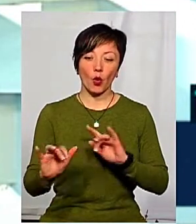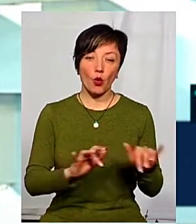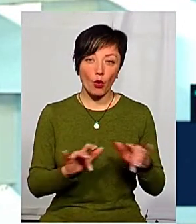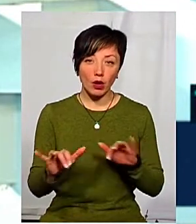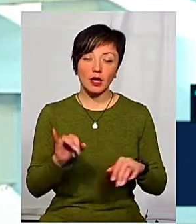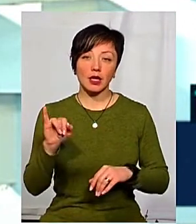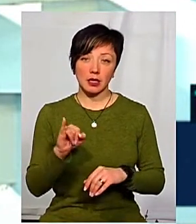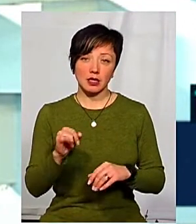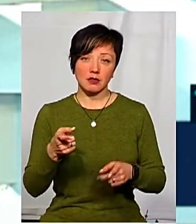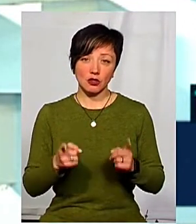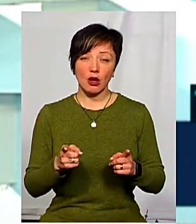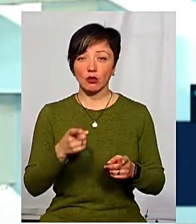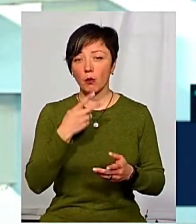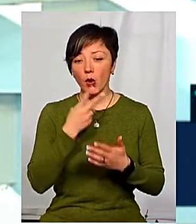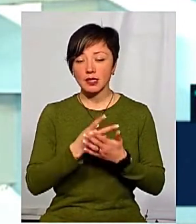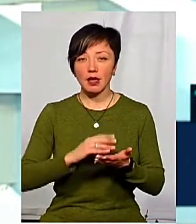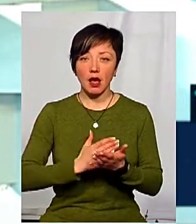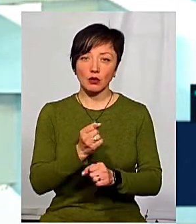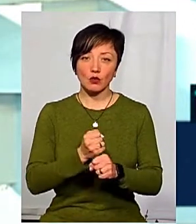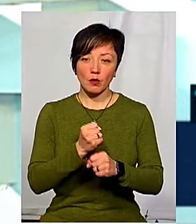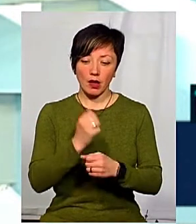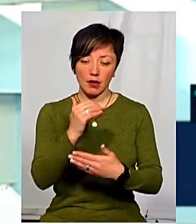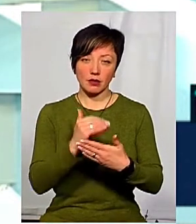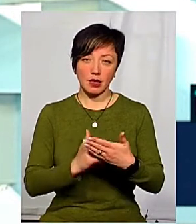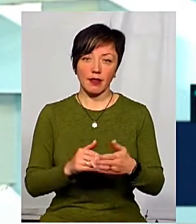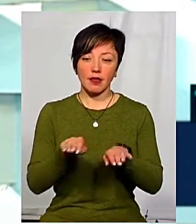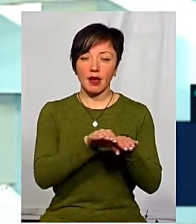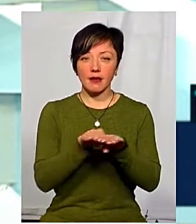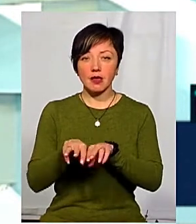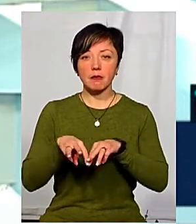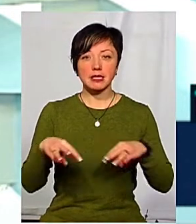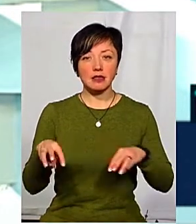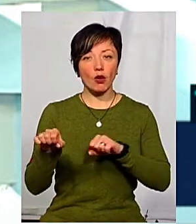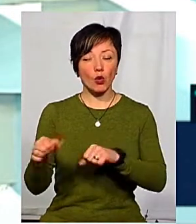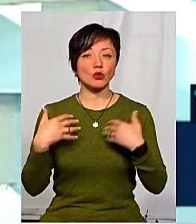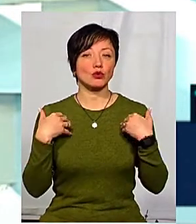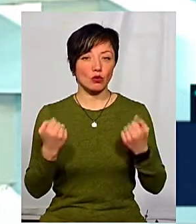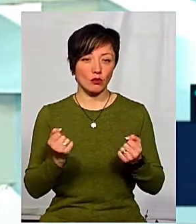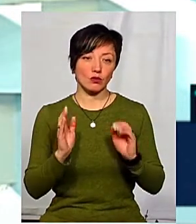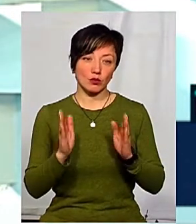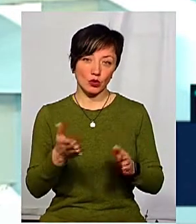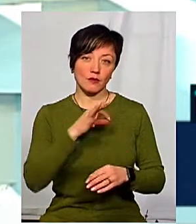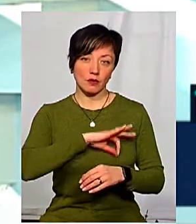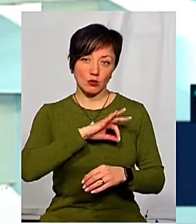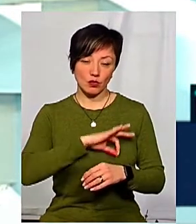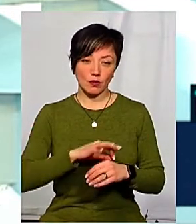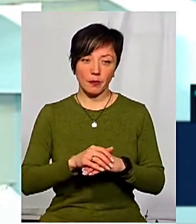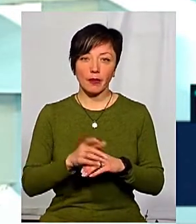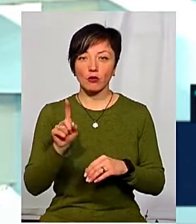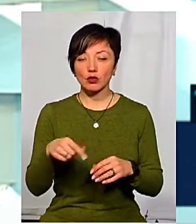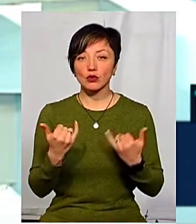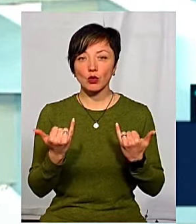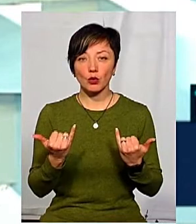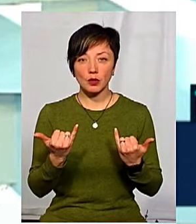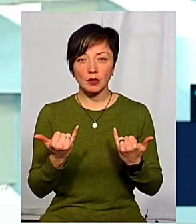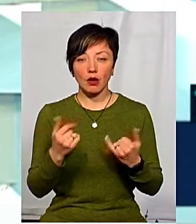крок, і, звичайно, показники якості розробляються також на рівні Міністерства охорони здоров'я, і вони будуть примінятися, тому що